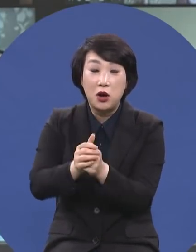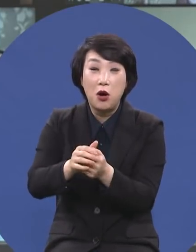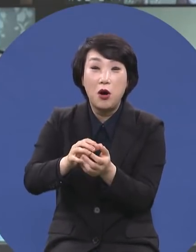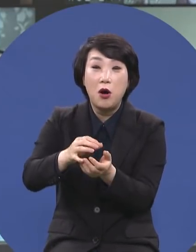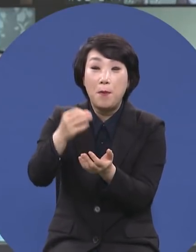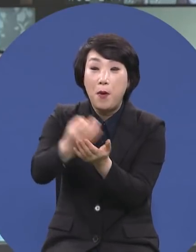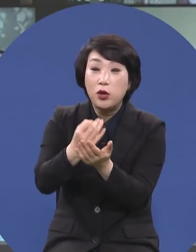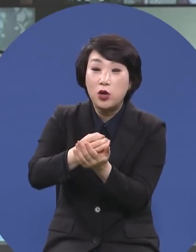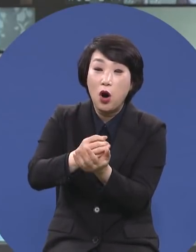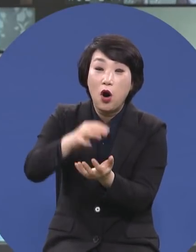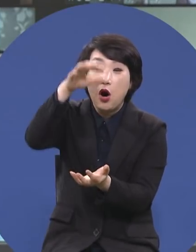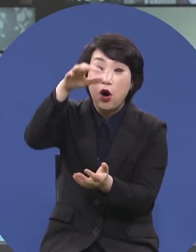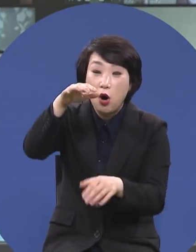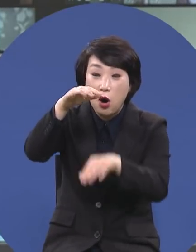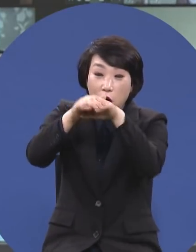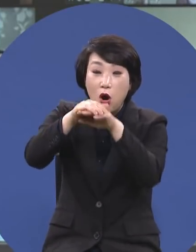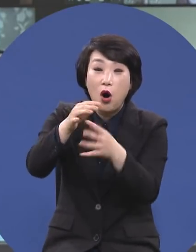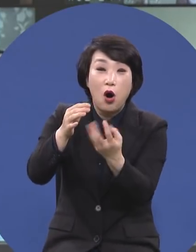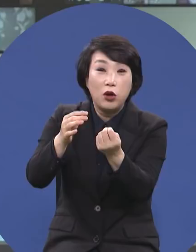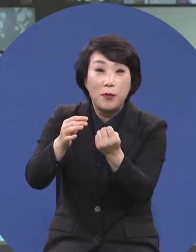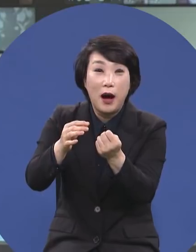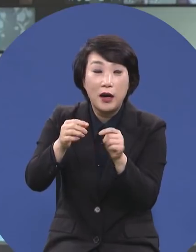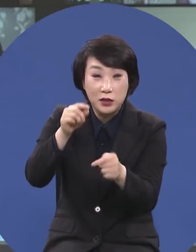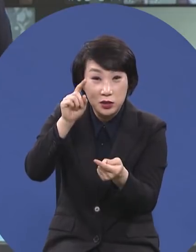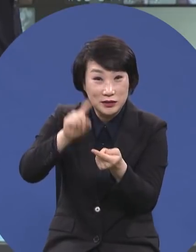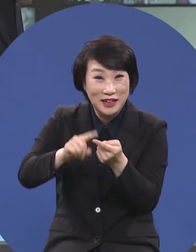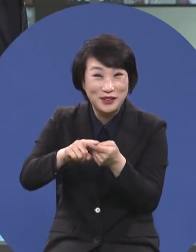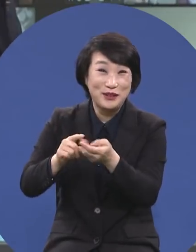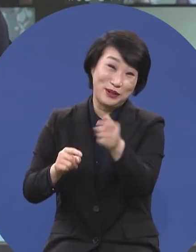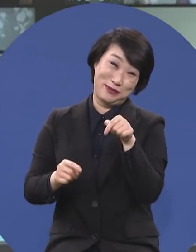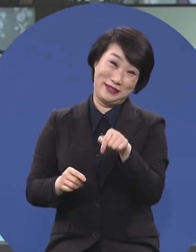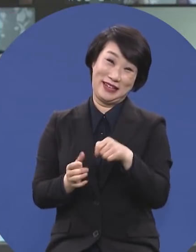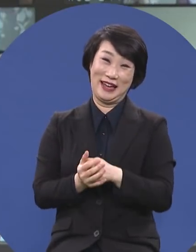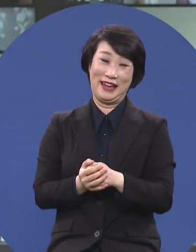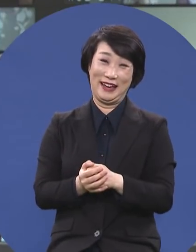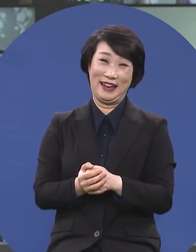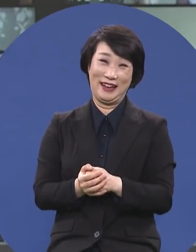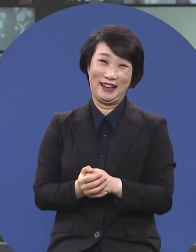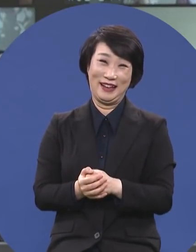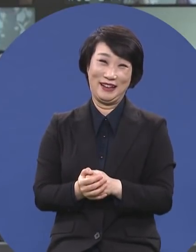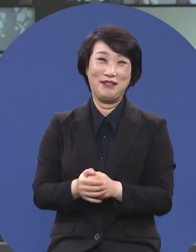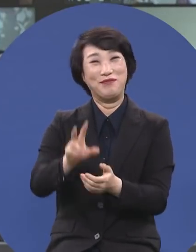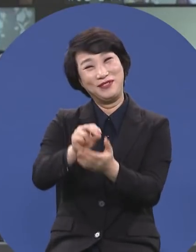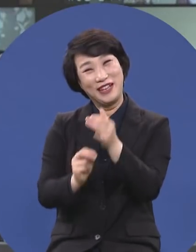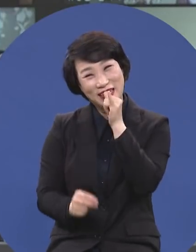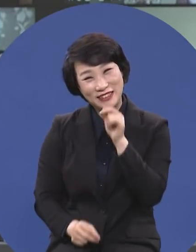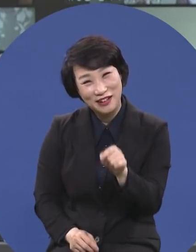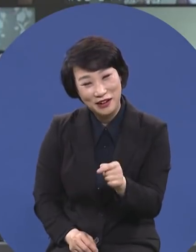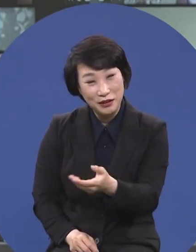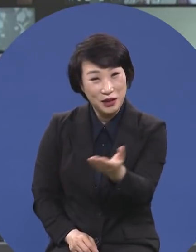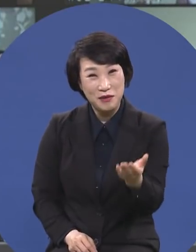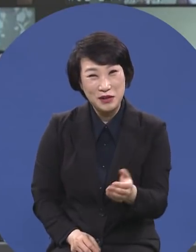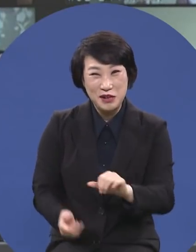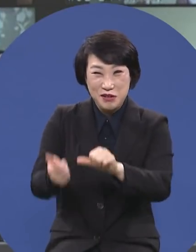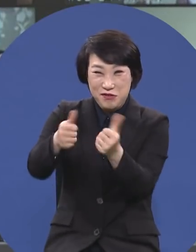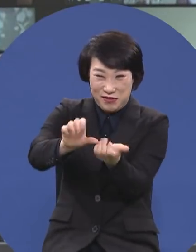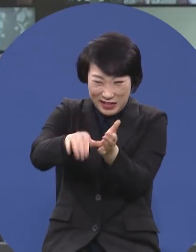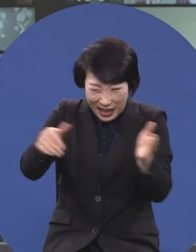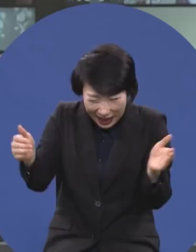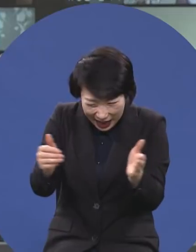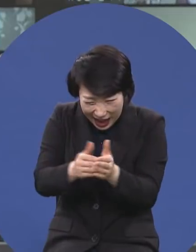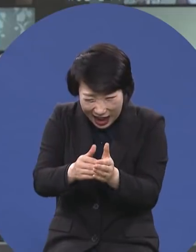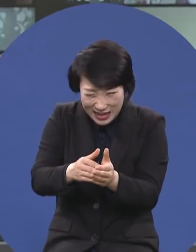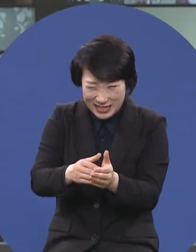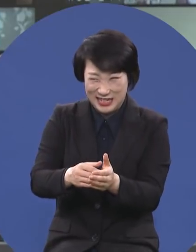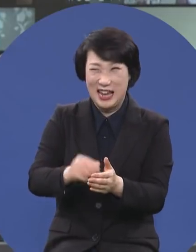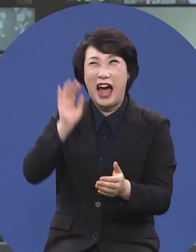쓰기 시작할 것이냐에 대하여, 이게 어느 정도 벌어야 쓰기 시작할 것이냐. 죽을 때까지